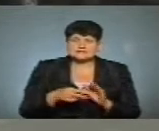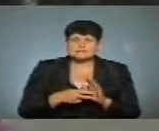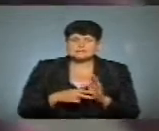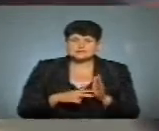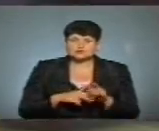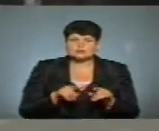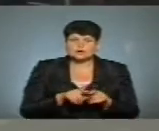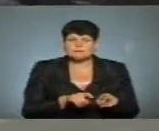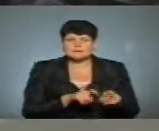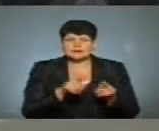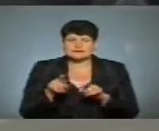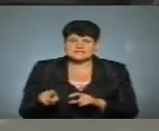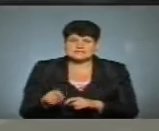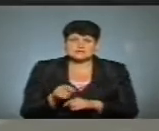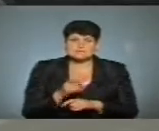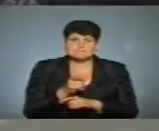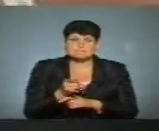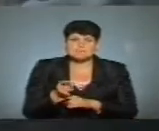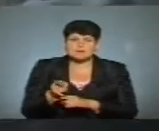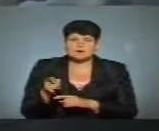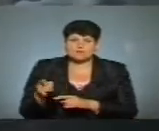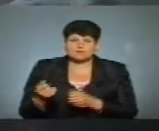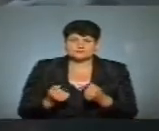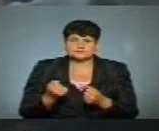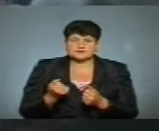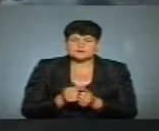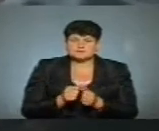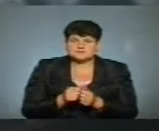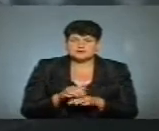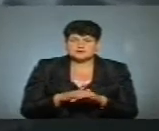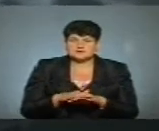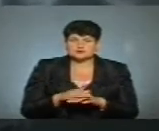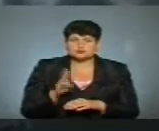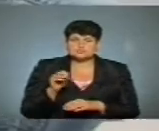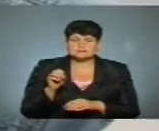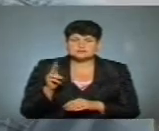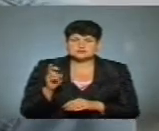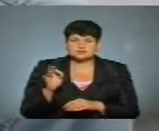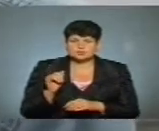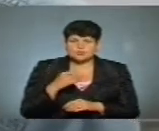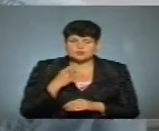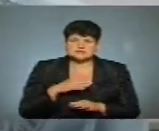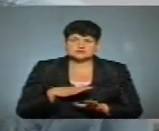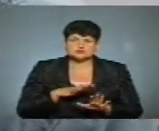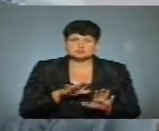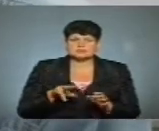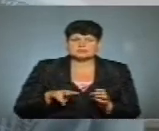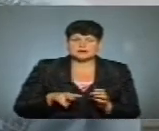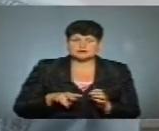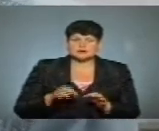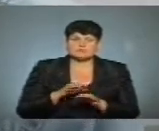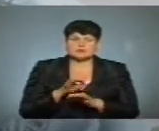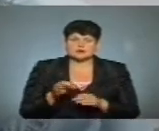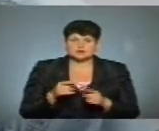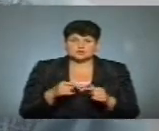також перенести парковку для автомобілів, що поблизу продуктового ринку на вулиці Шептицького, каже заступник директора проєктної